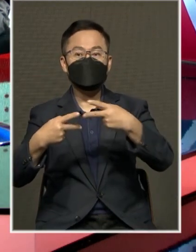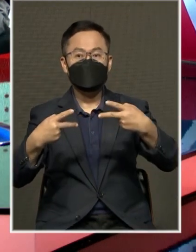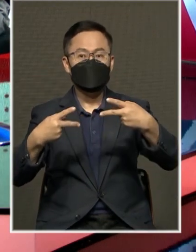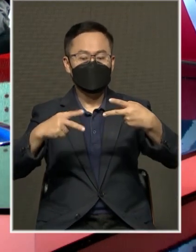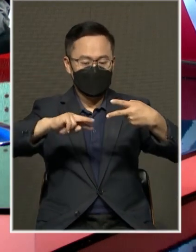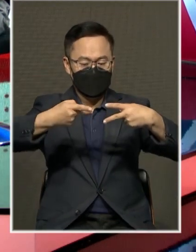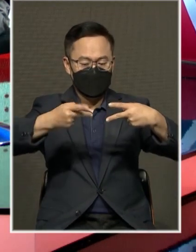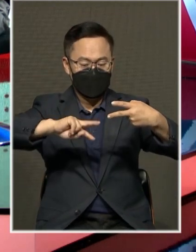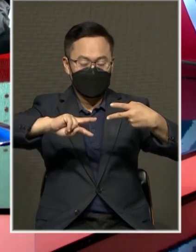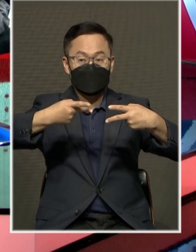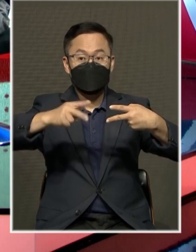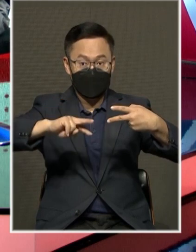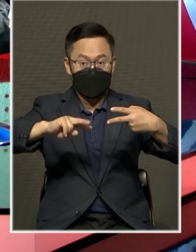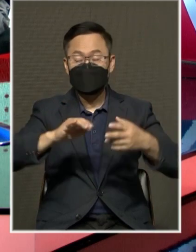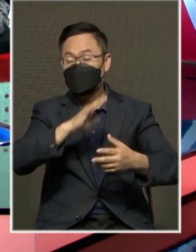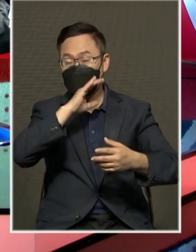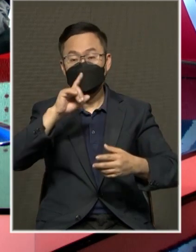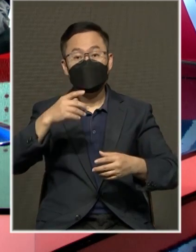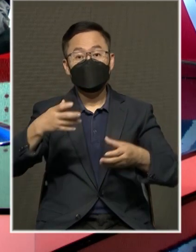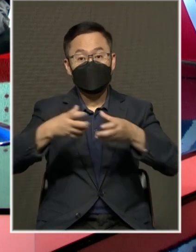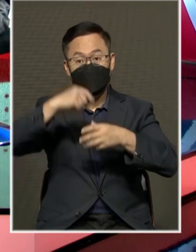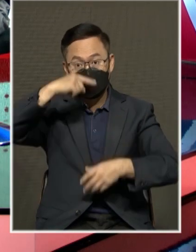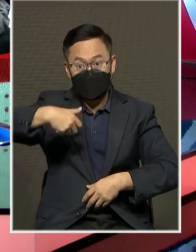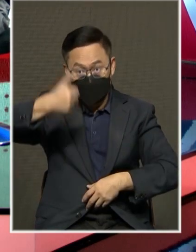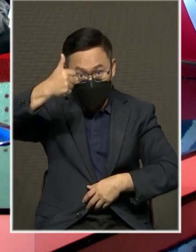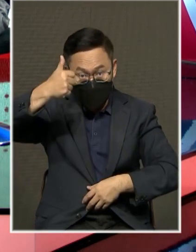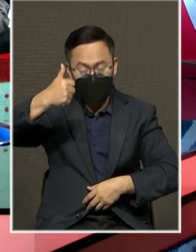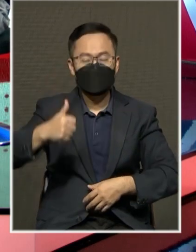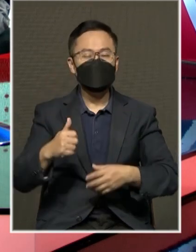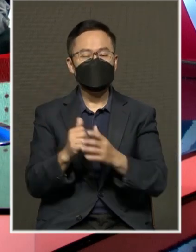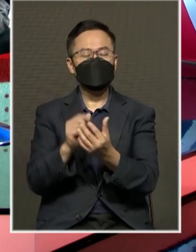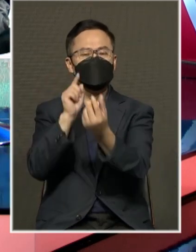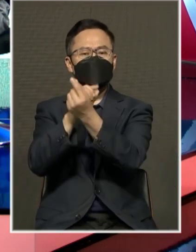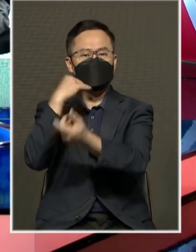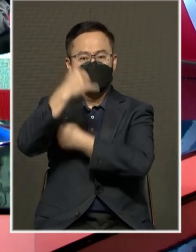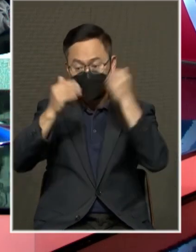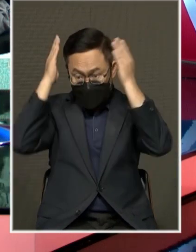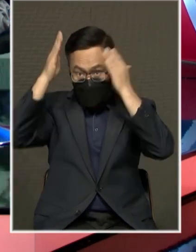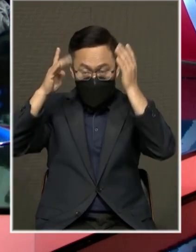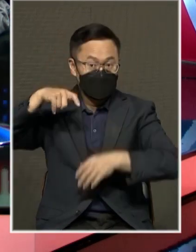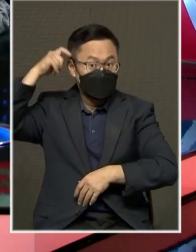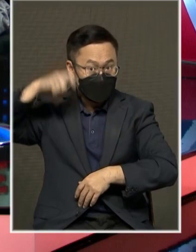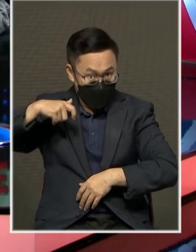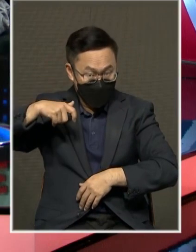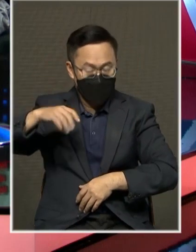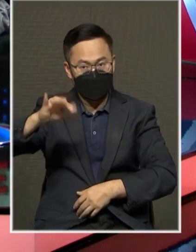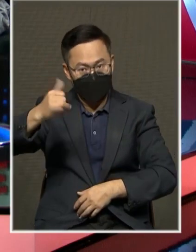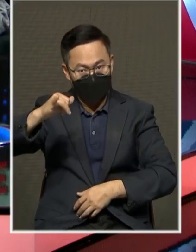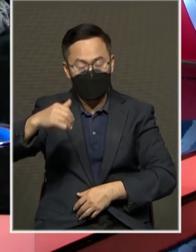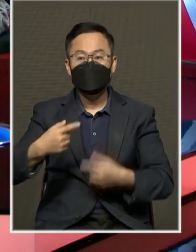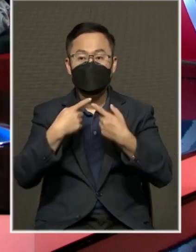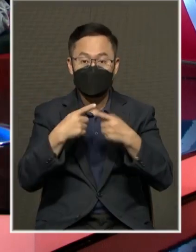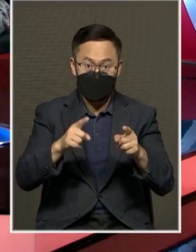ที่2อาจจะเป็นออสเตรเลียคือที่1อาจจะเป็นเมียนมาหรือมาเลเซียซึ่งมันดูเบากว่านะครับแต่ถ้าเป็นออสเตรเลียซึ่งออสเตรเลีย